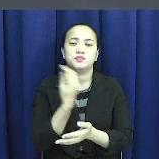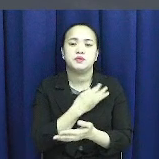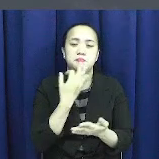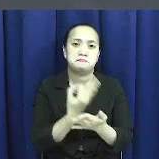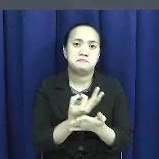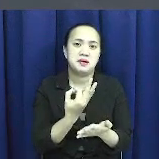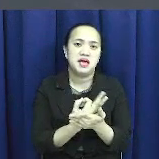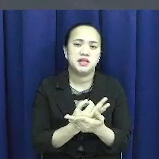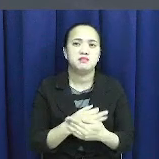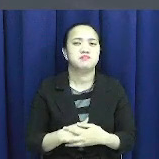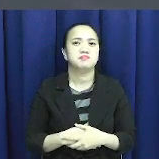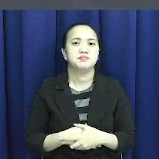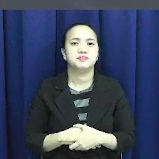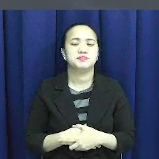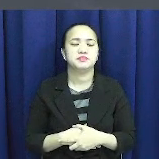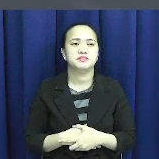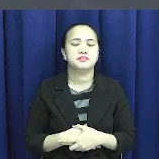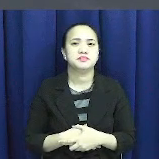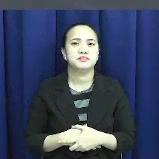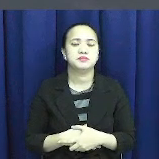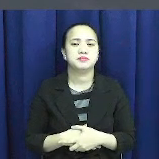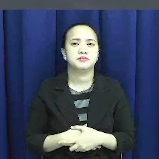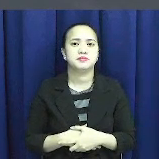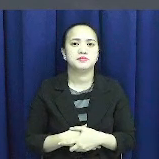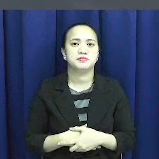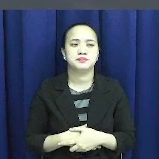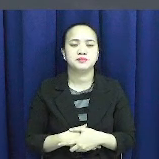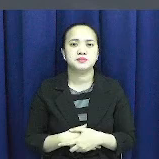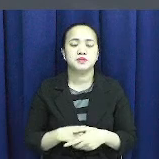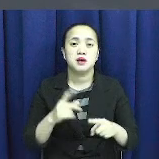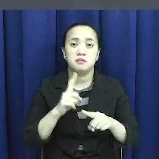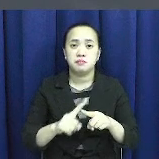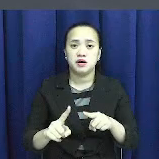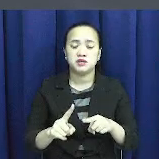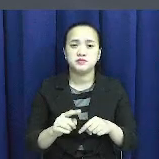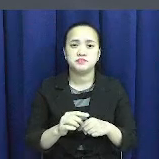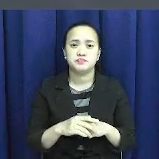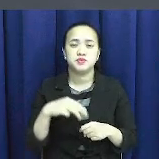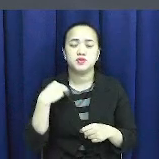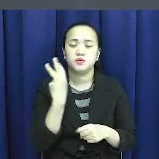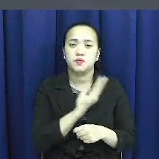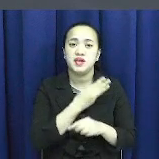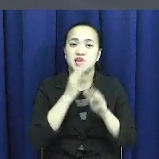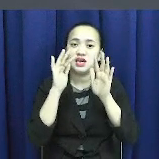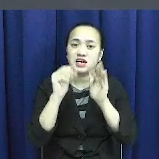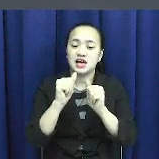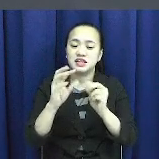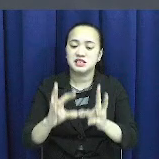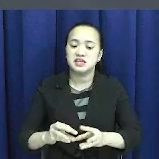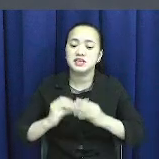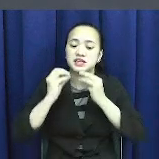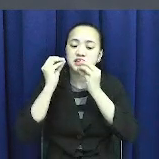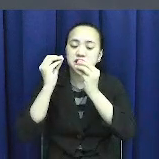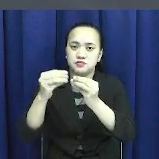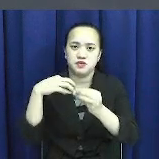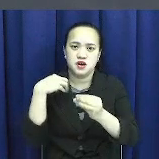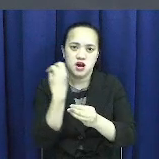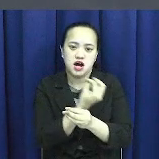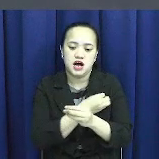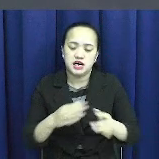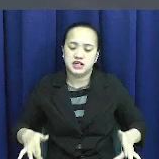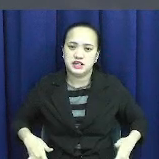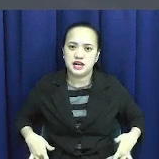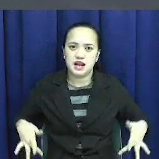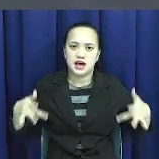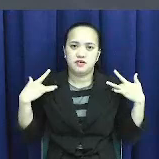na pwede nating i-offer sa Panginoon. Pero mga kapatid, pwede nating i-offer yung ating buhay as a living sacrifice,